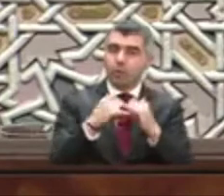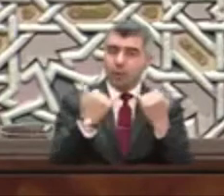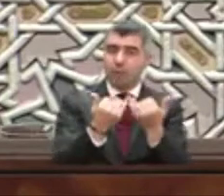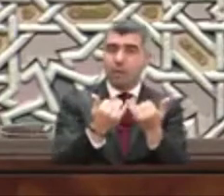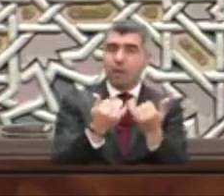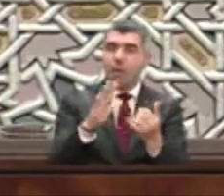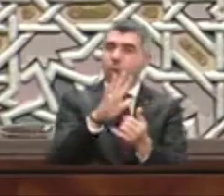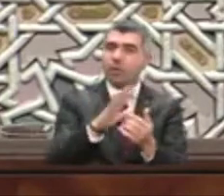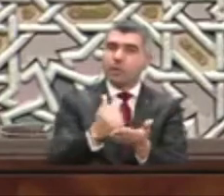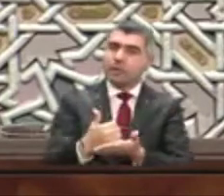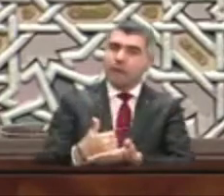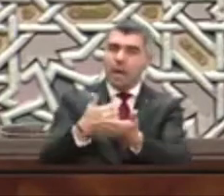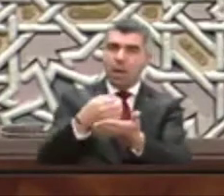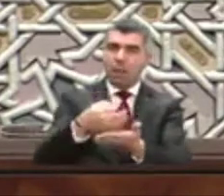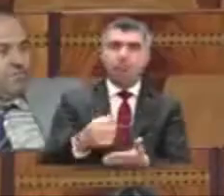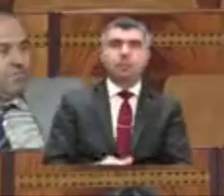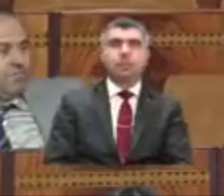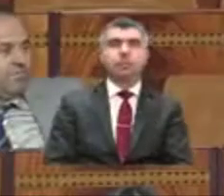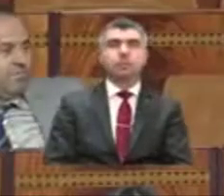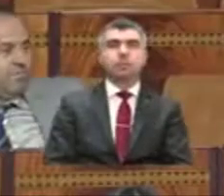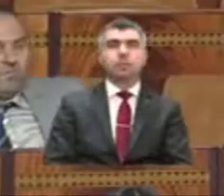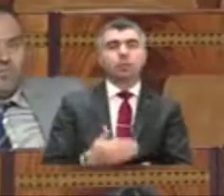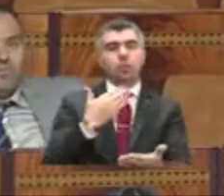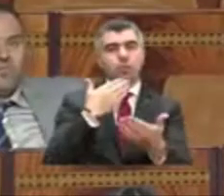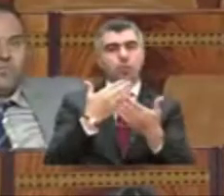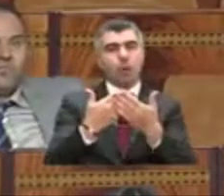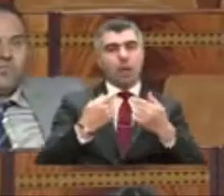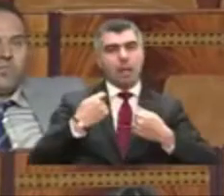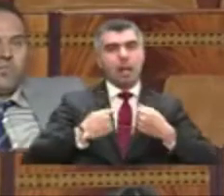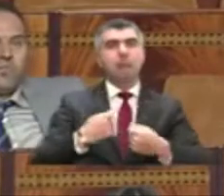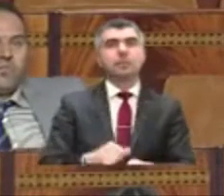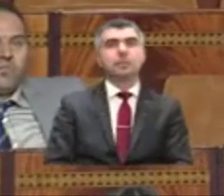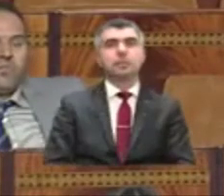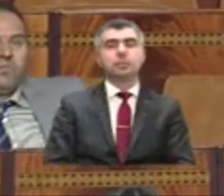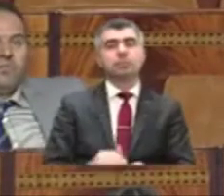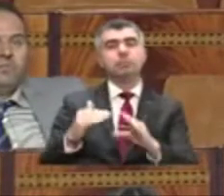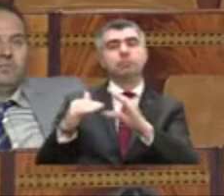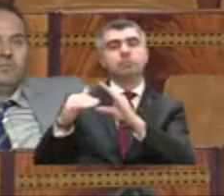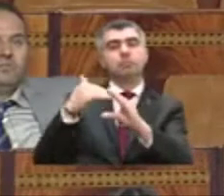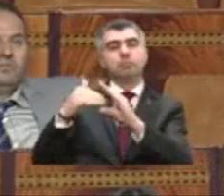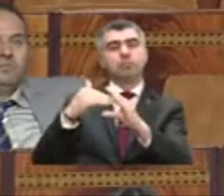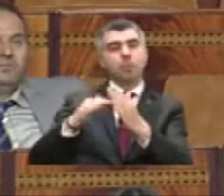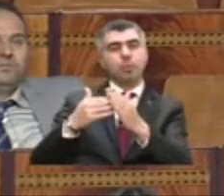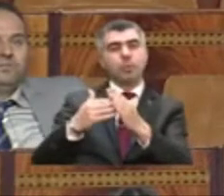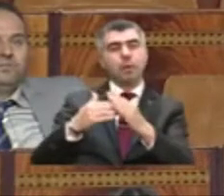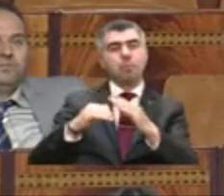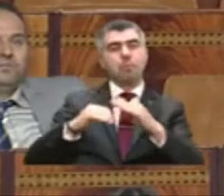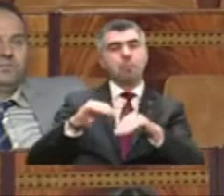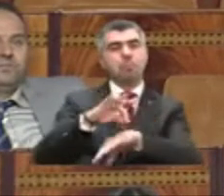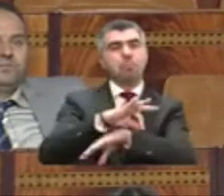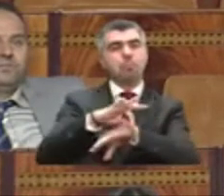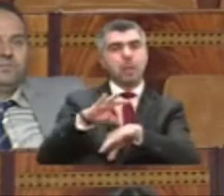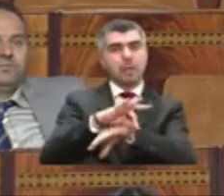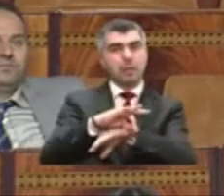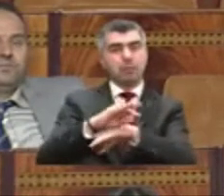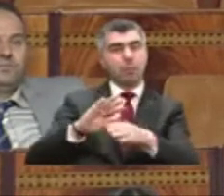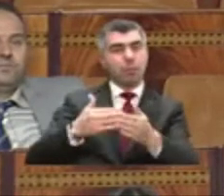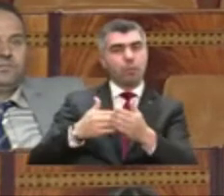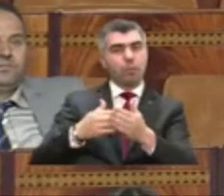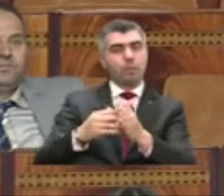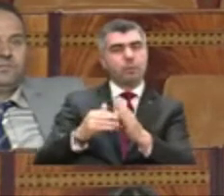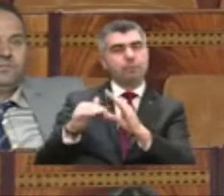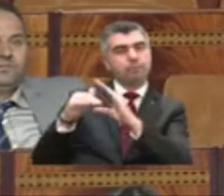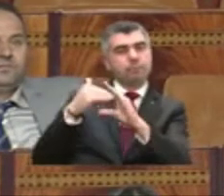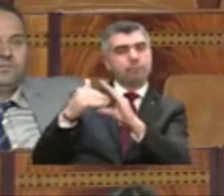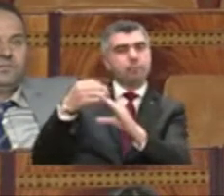ارجوكم تفضلي السيده نائبه. شكرا سيد الرئيس. بالنسبه للمراسلات الوارده على مكتب المجلس، تم يعني سرد مجموعه من